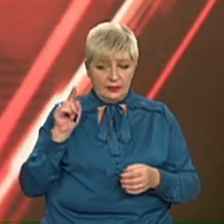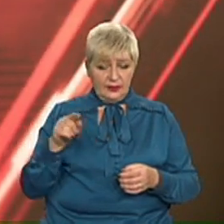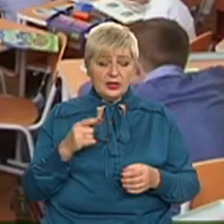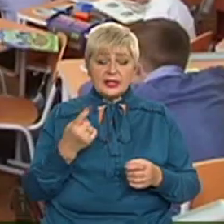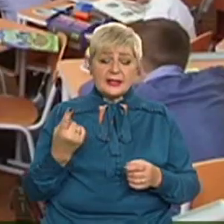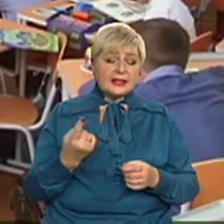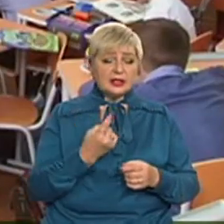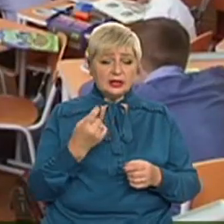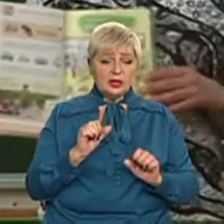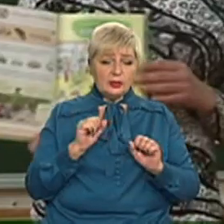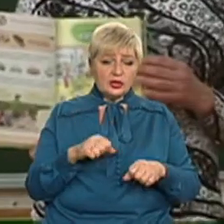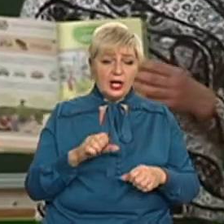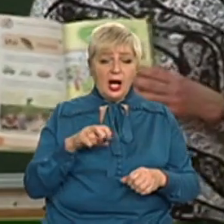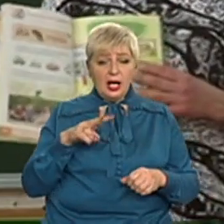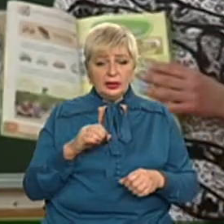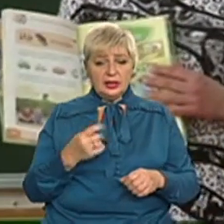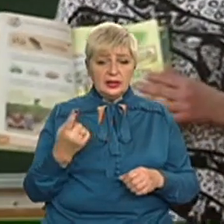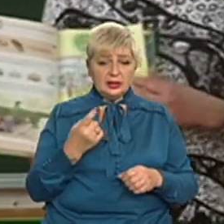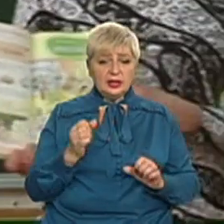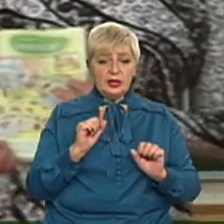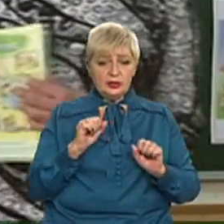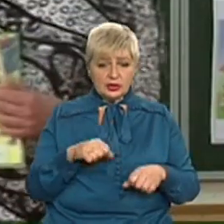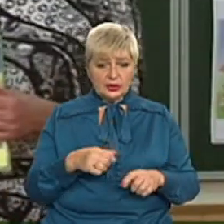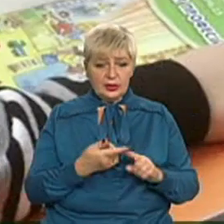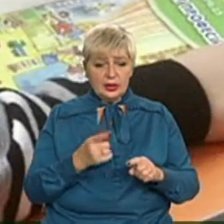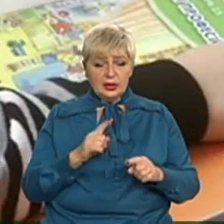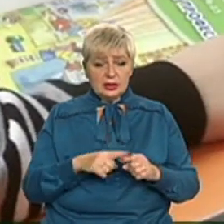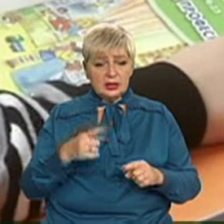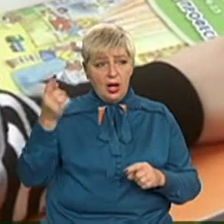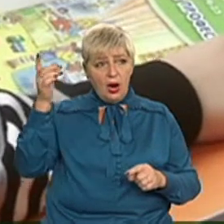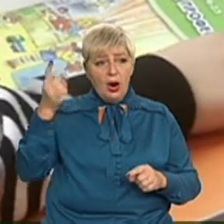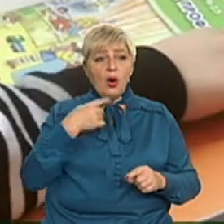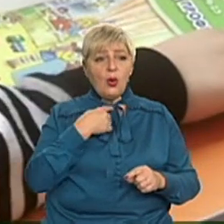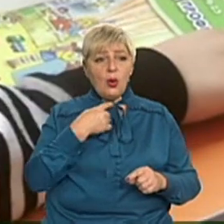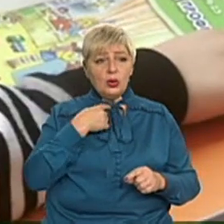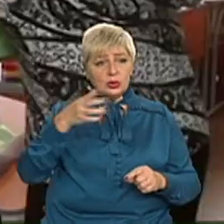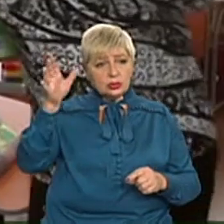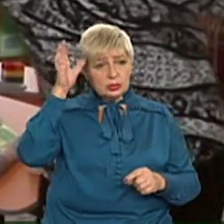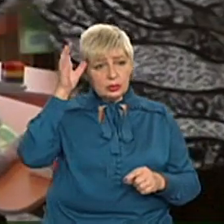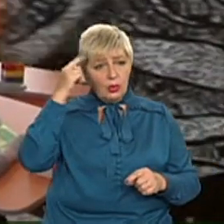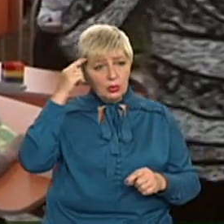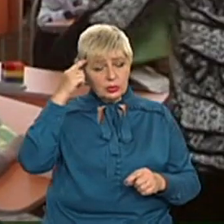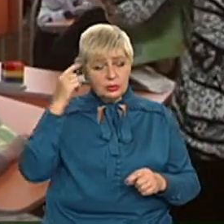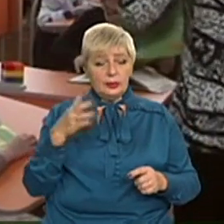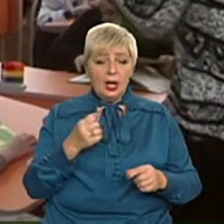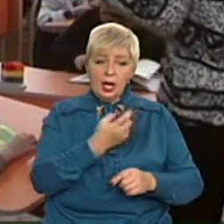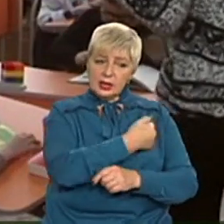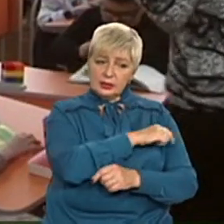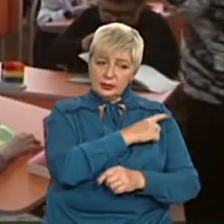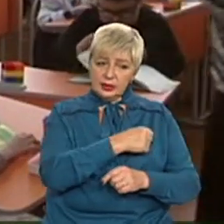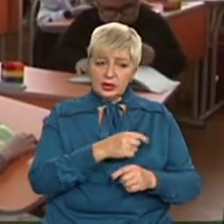єдино можливий, але не дуже гарний, але єдино можливий. І це голос розуму вже. Але з медичною галузю